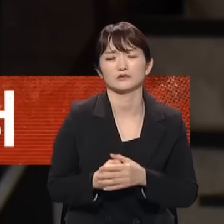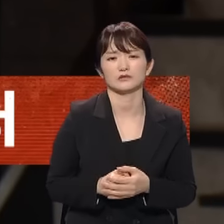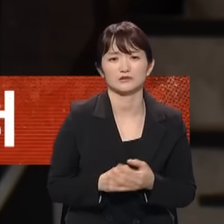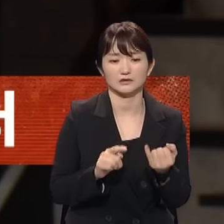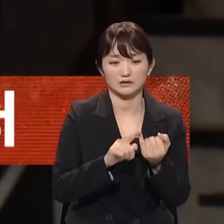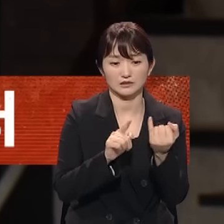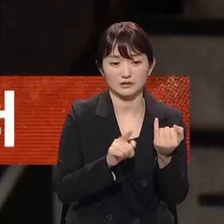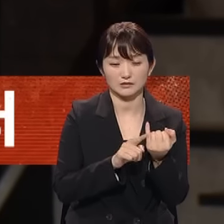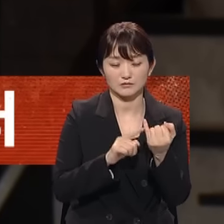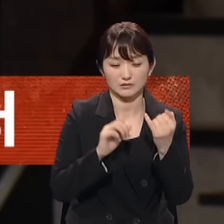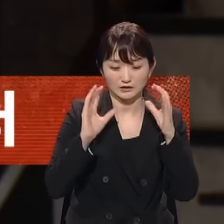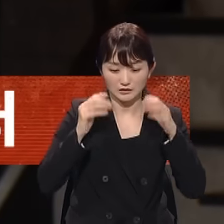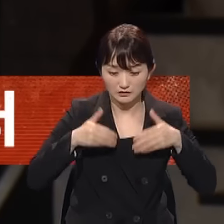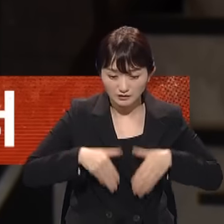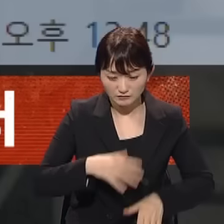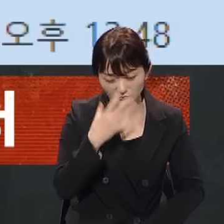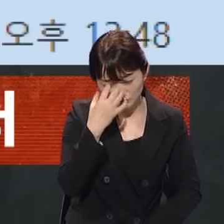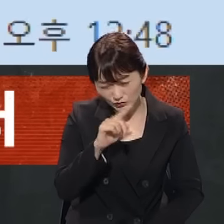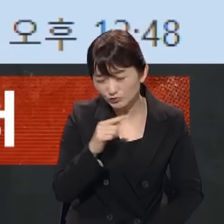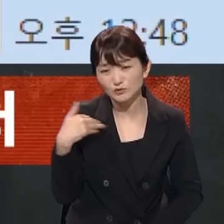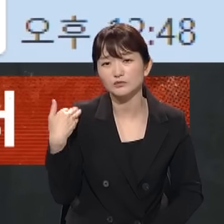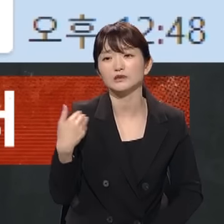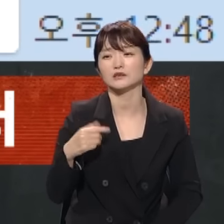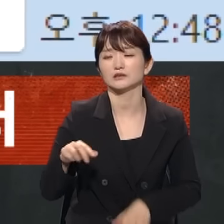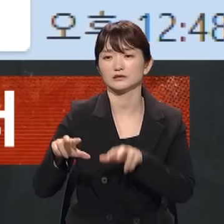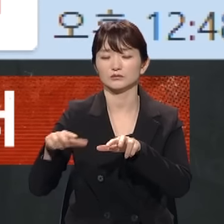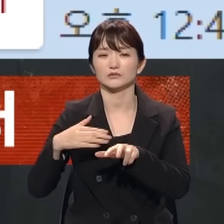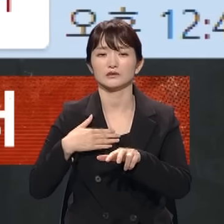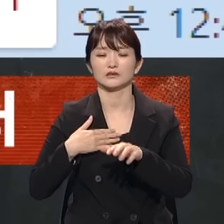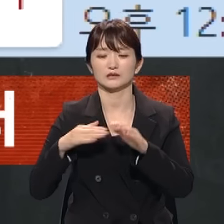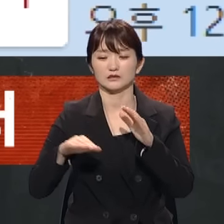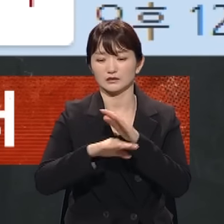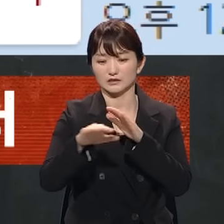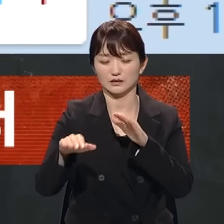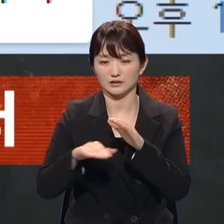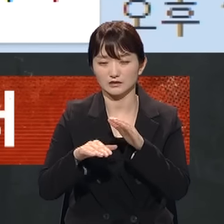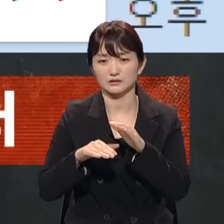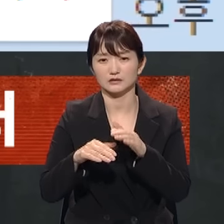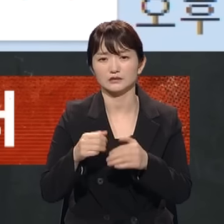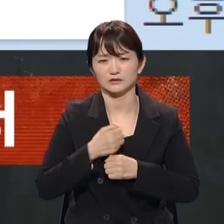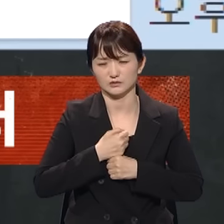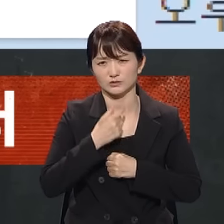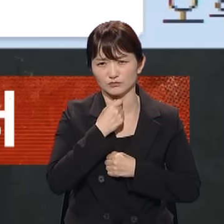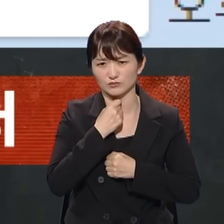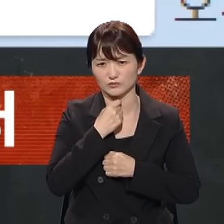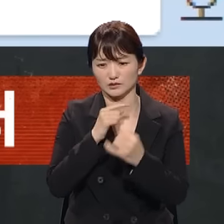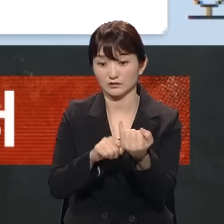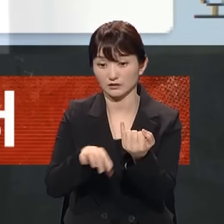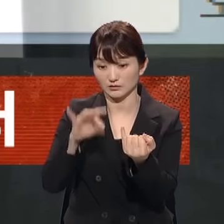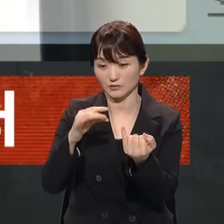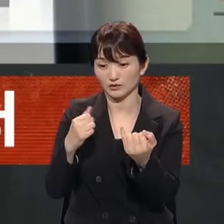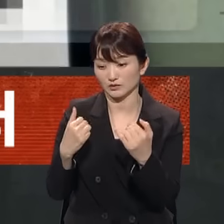그래도 가정을 지키고 싶다라는 얘기하고 그 프로골퍼가 먼저 나를 유혹했다라고 얘기하고 뭐 이런 것들에 대해서